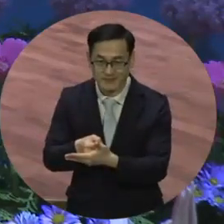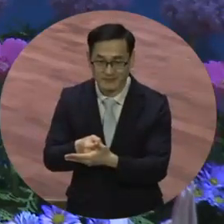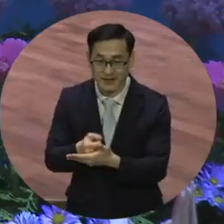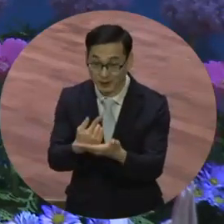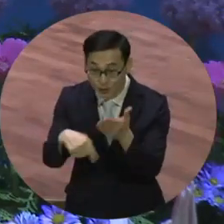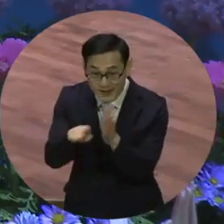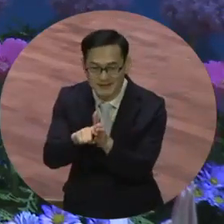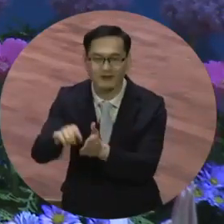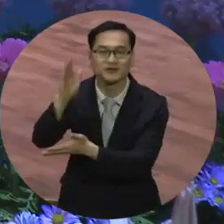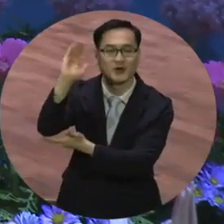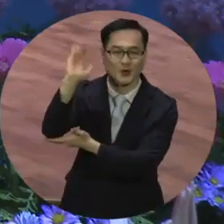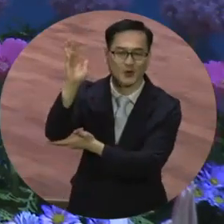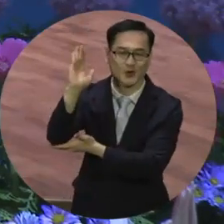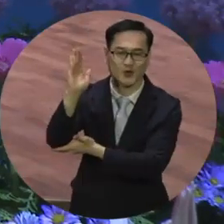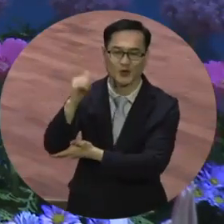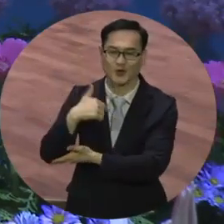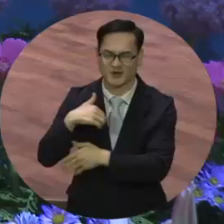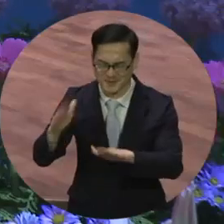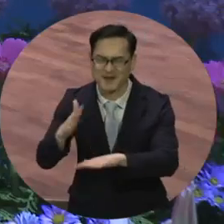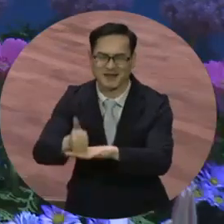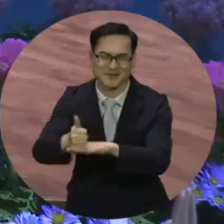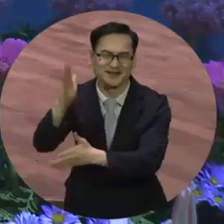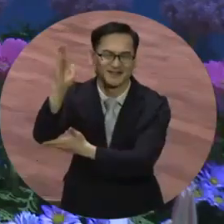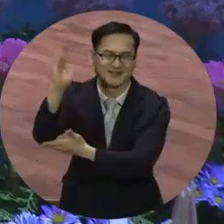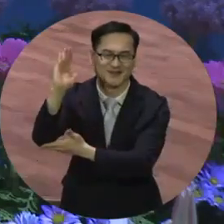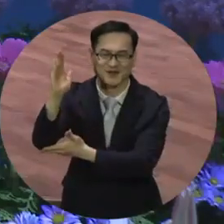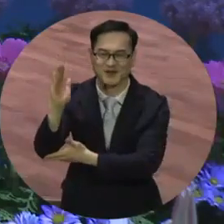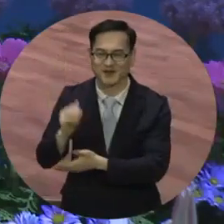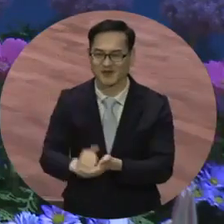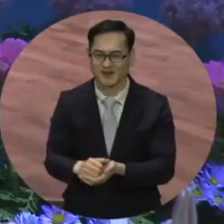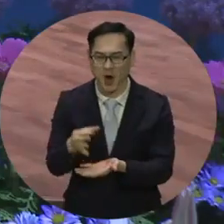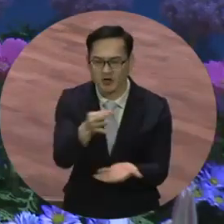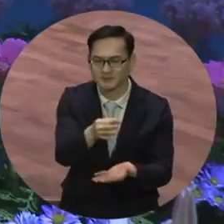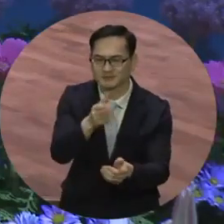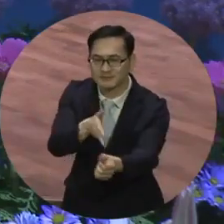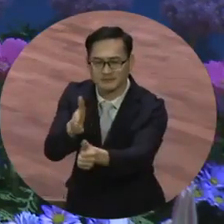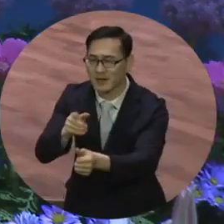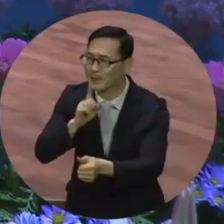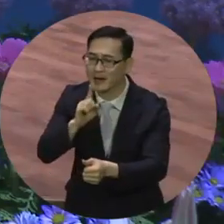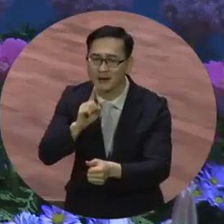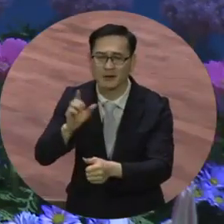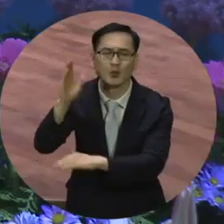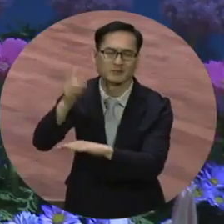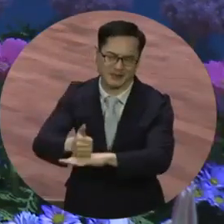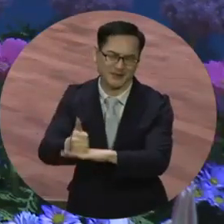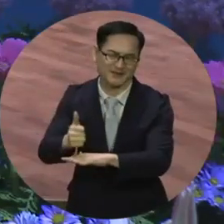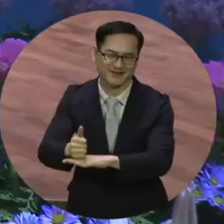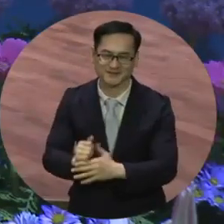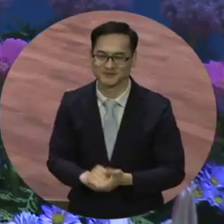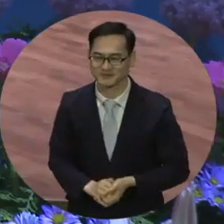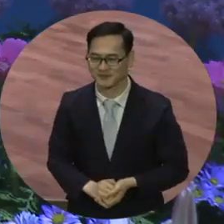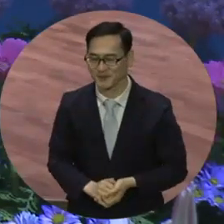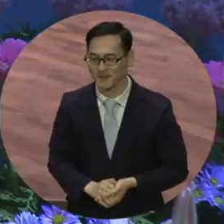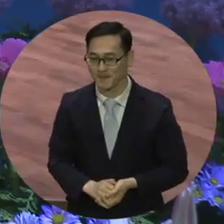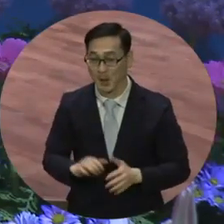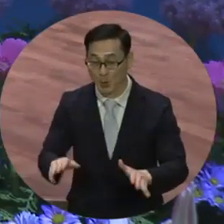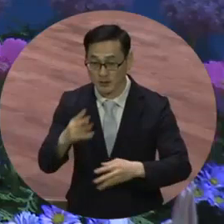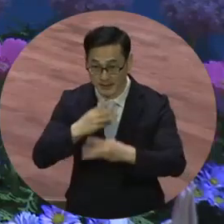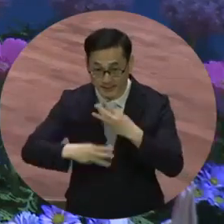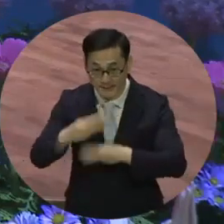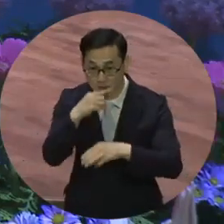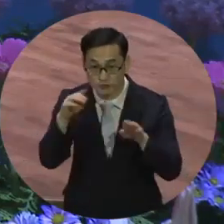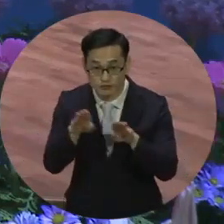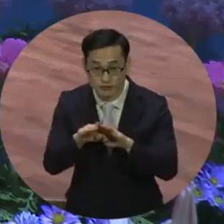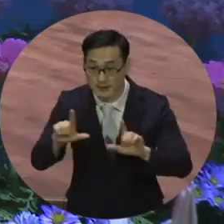마지막 남은 축복을 주실 줄로 확신합니다. 오늘은 우리 렘넌트 주일이에요.